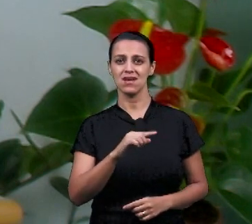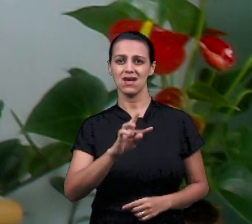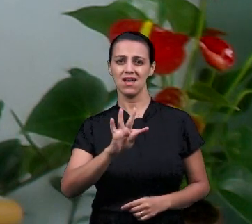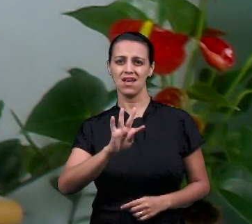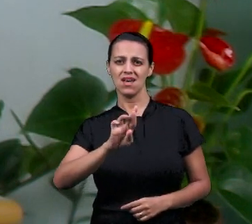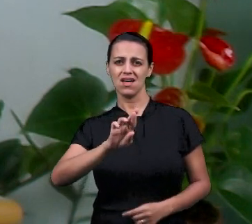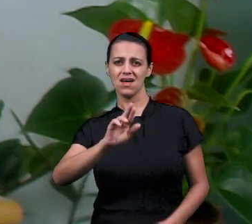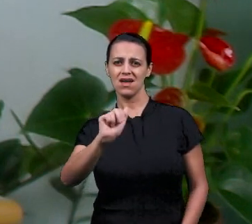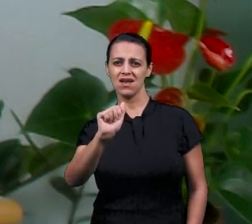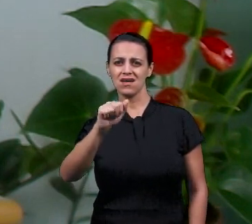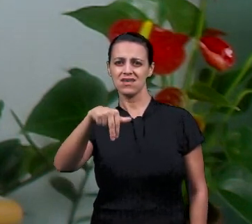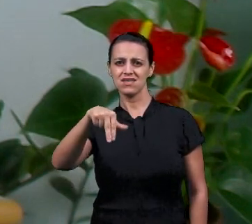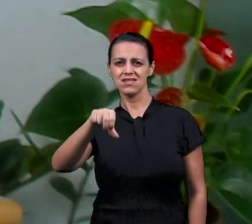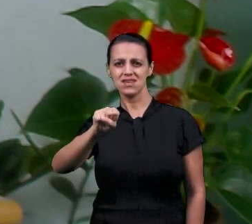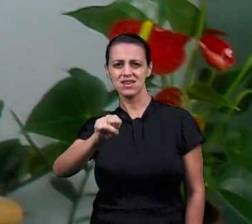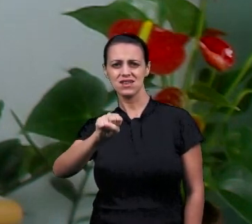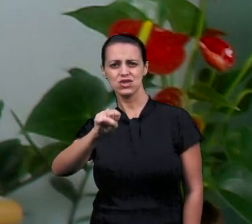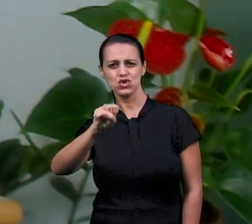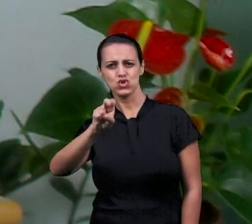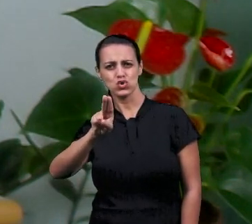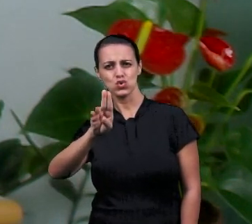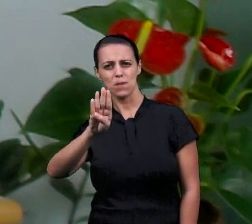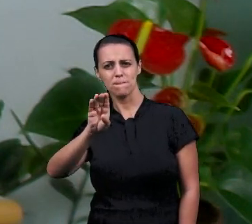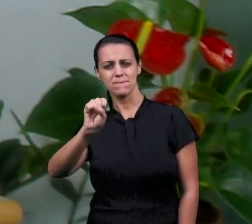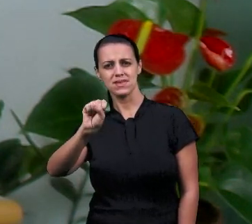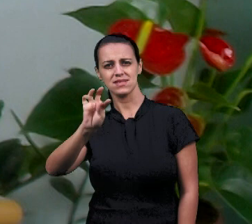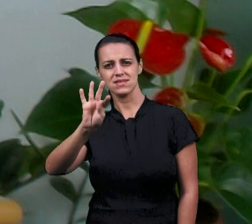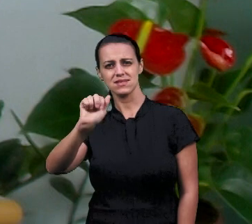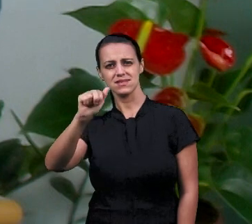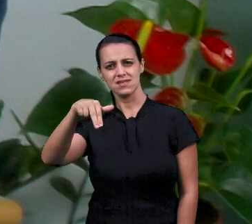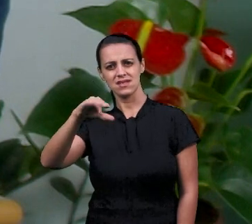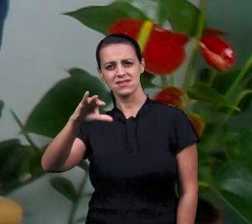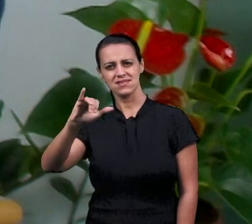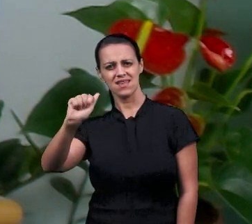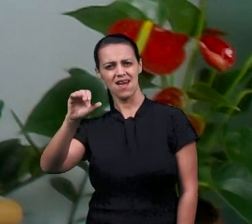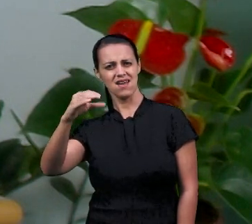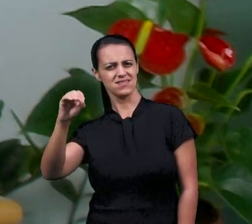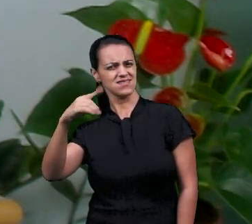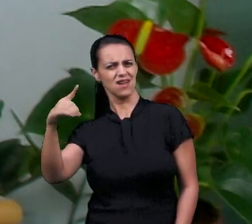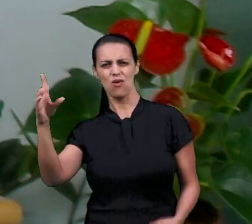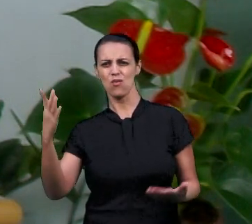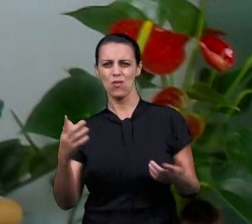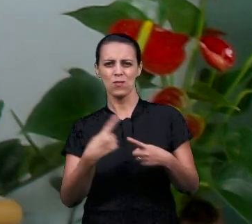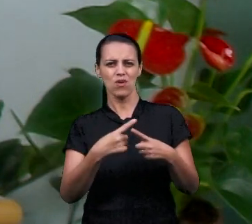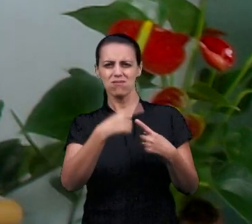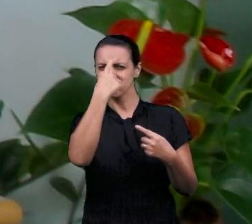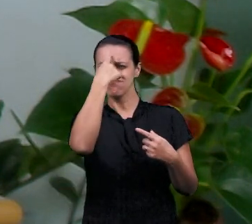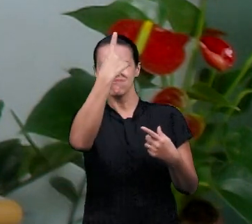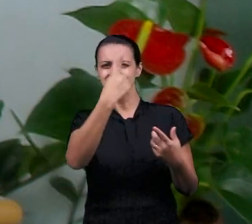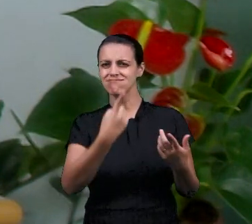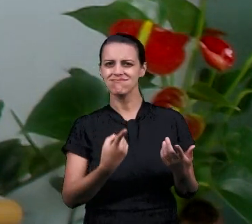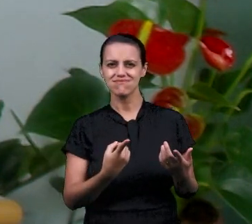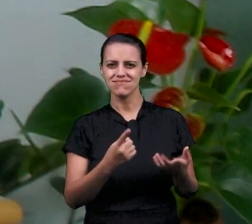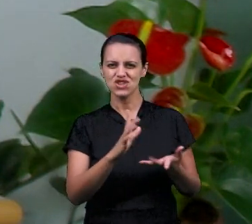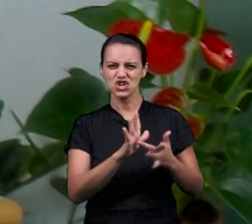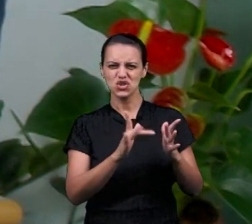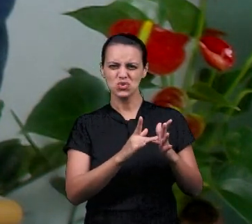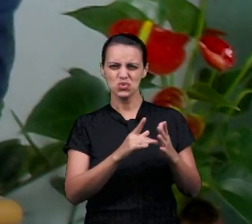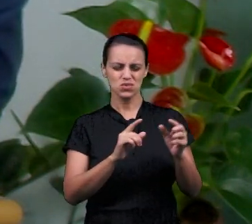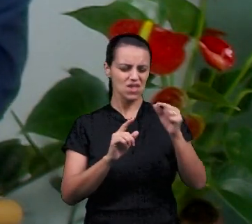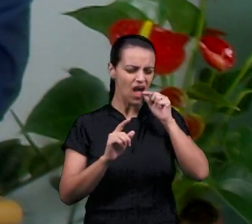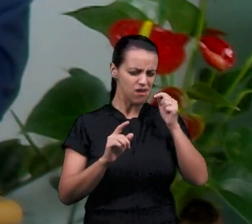s'appelle la transsubstantiation. C'est un dogme pour dire que Jésus est présent. En vérité, ce que dit le texte, il